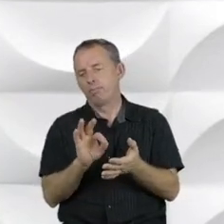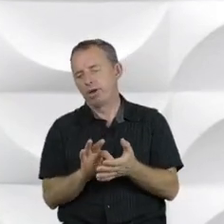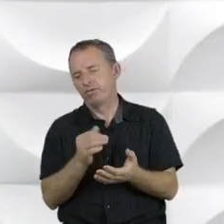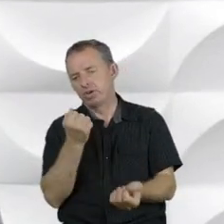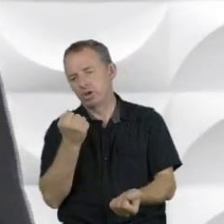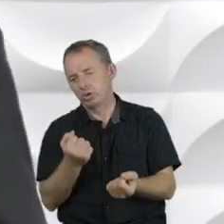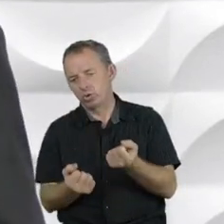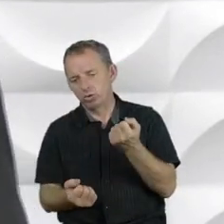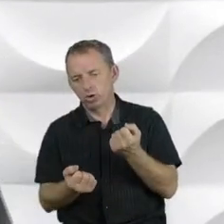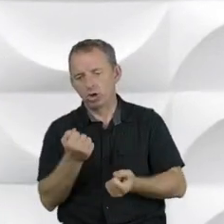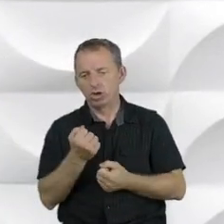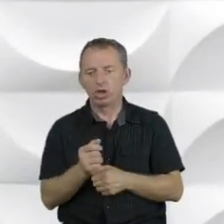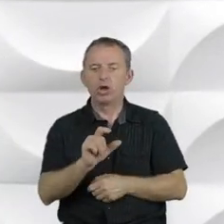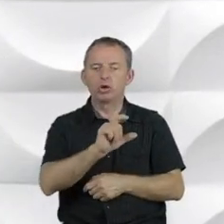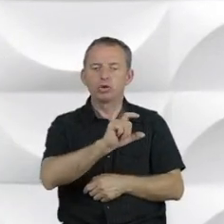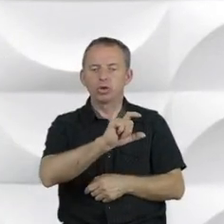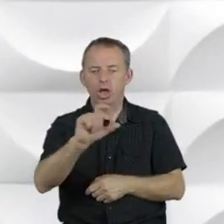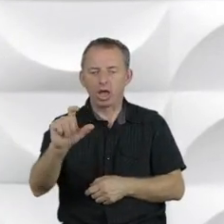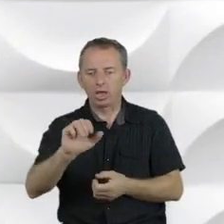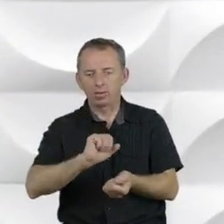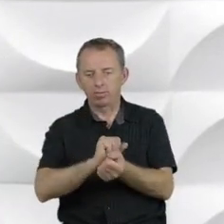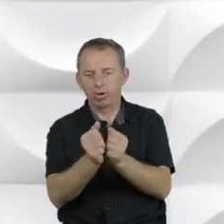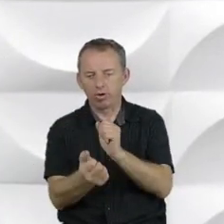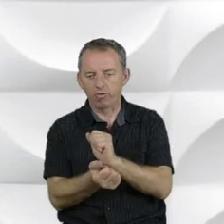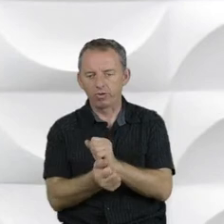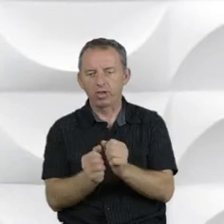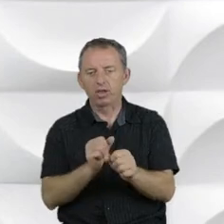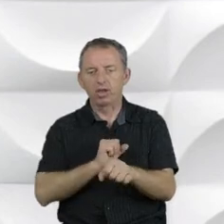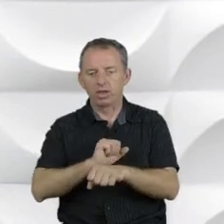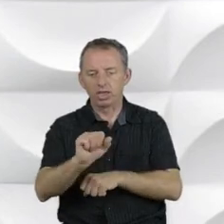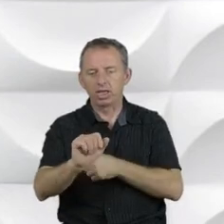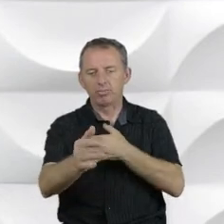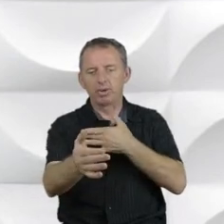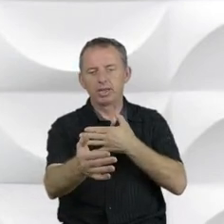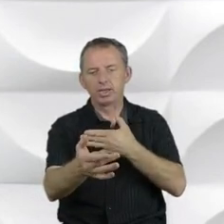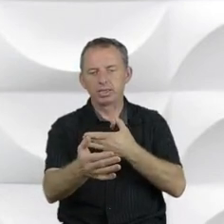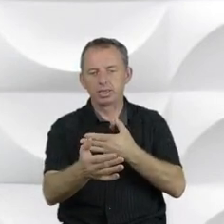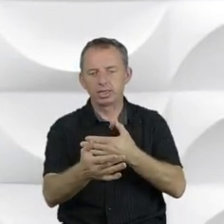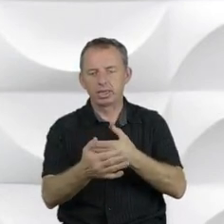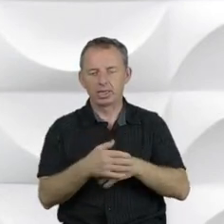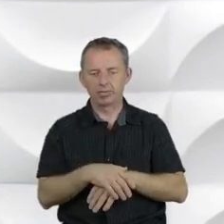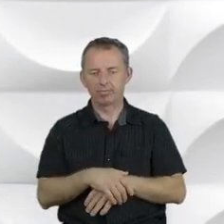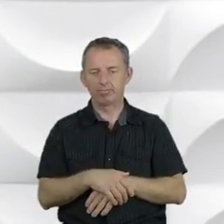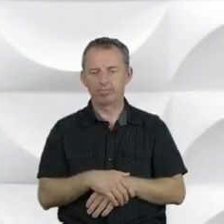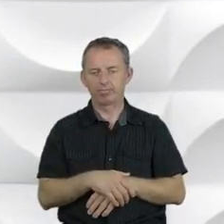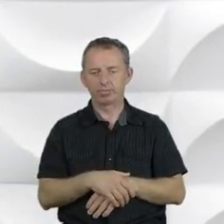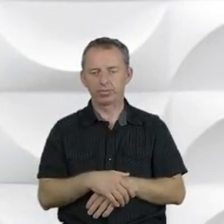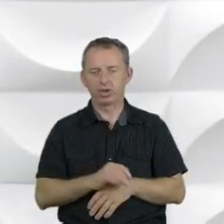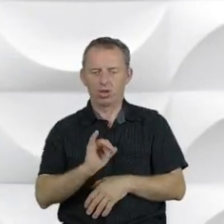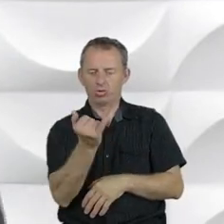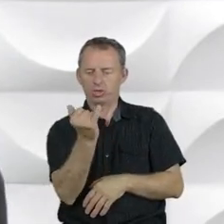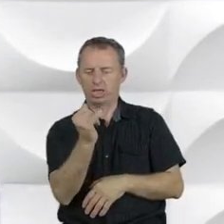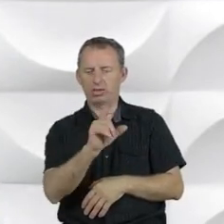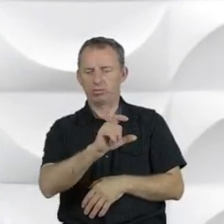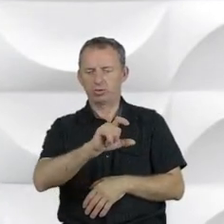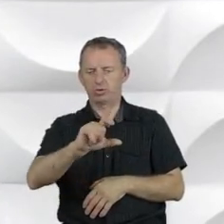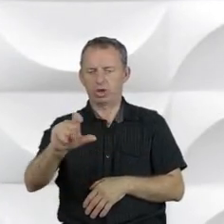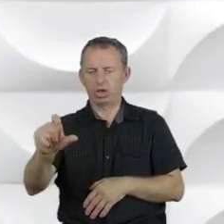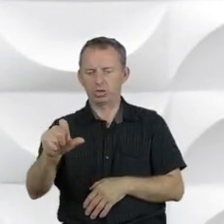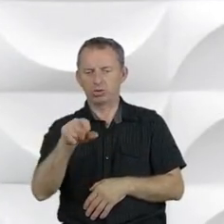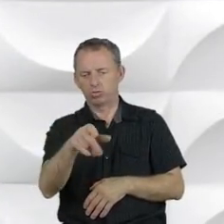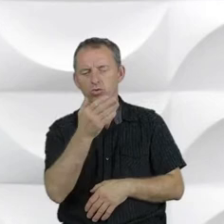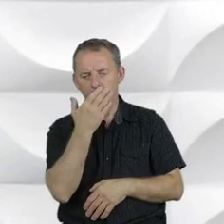trudności. Czas bowiem jest bliski. O jakim czasie jest tutaj